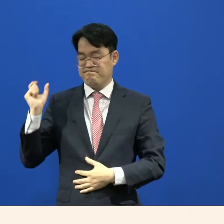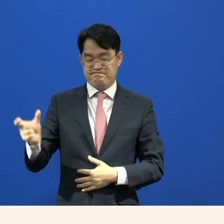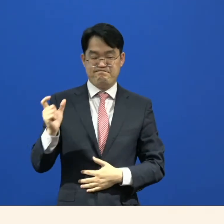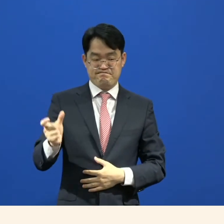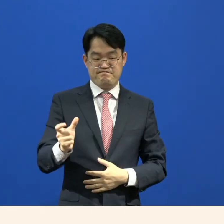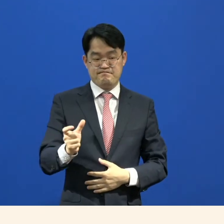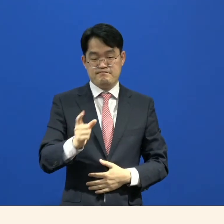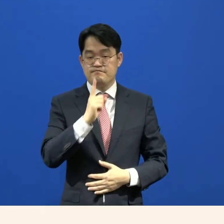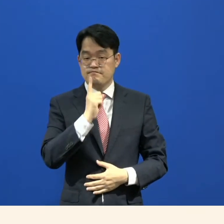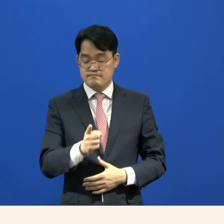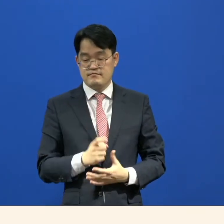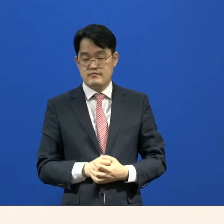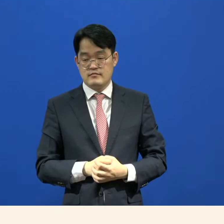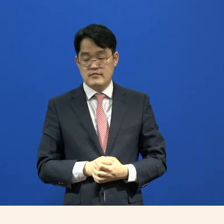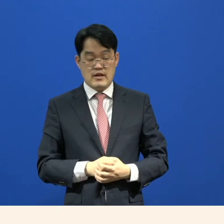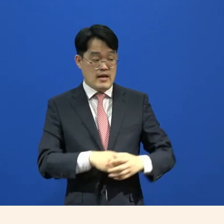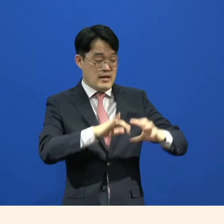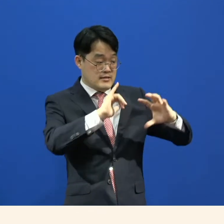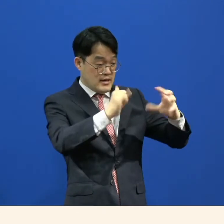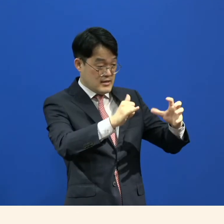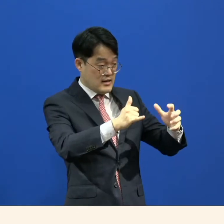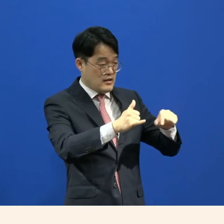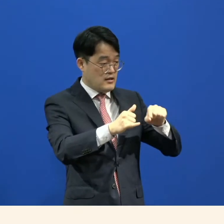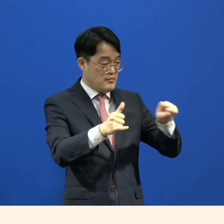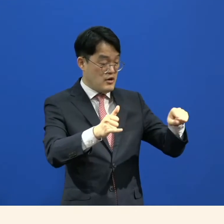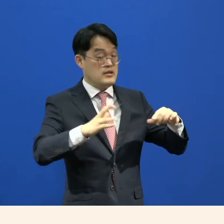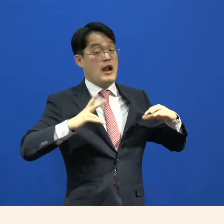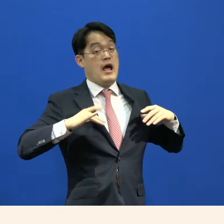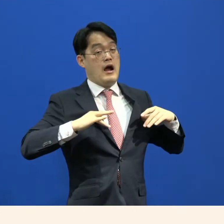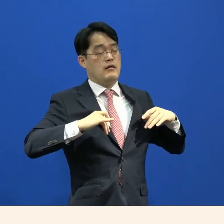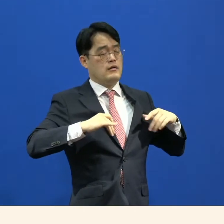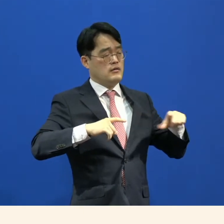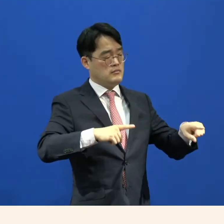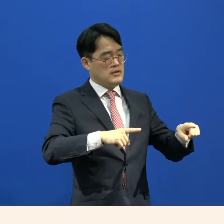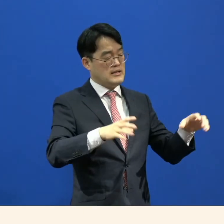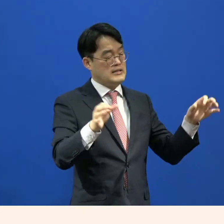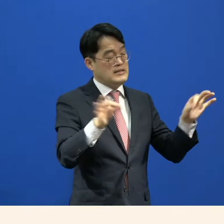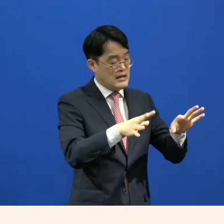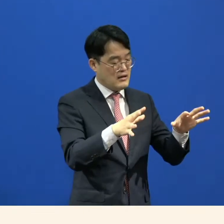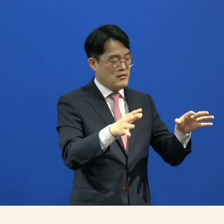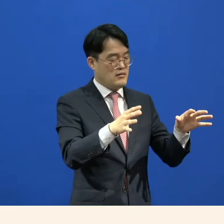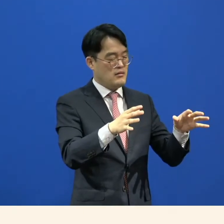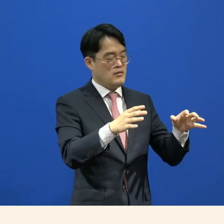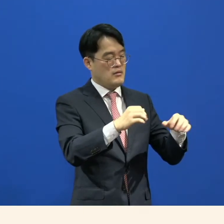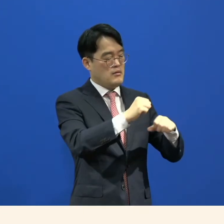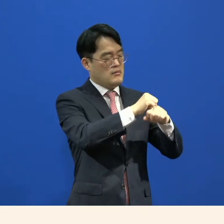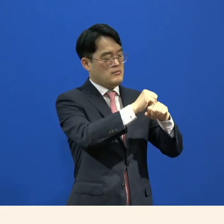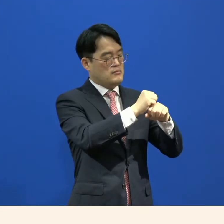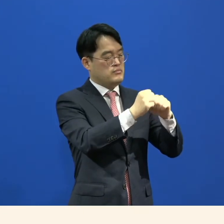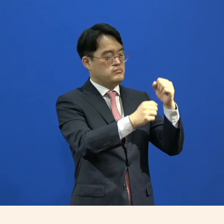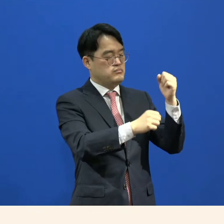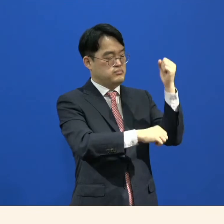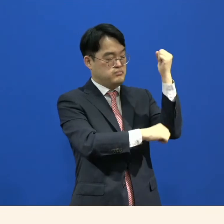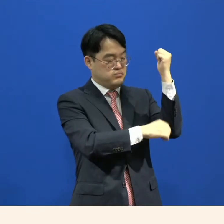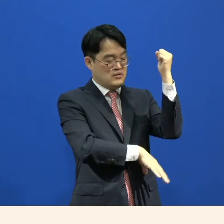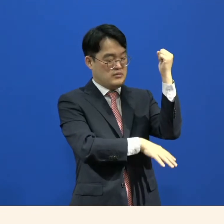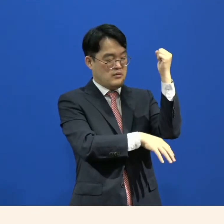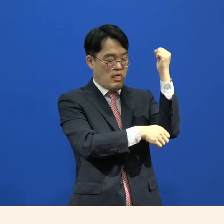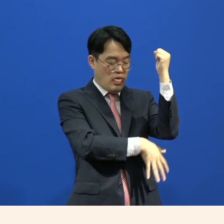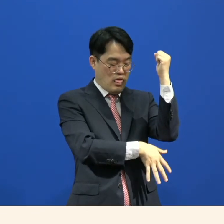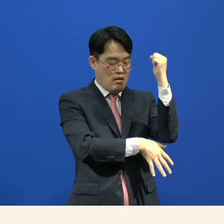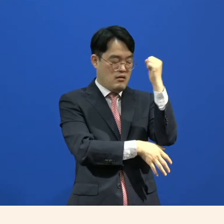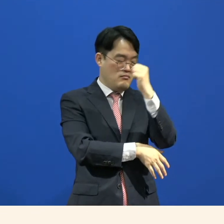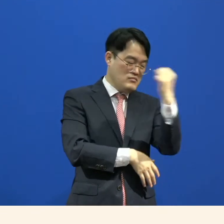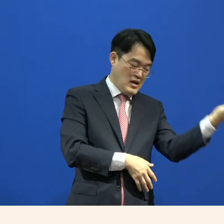다 한순간에 허물어지지만 이 십자가의 복음 안에서 갖춰진 정체성은 쉽게